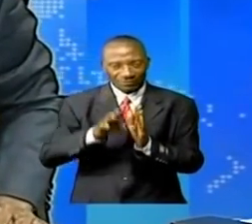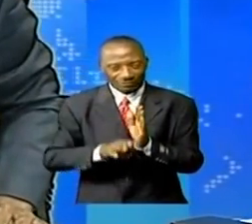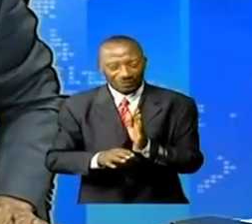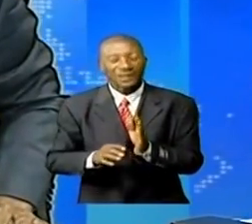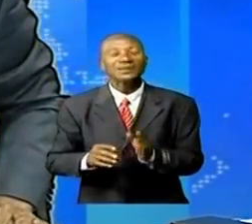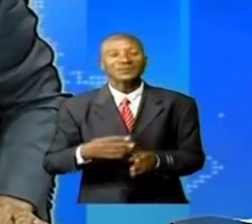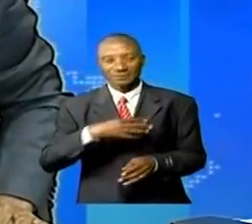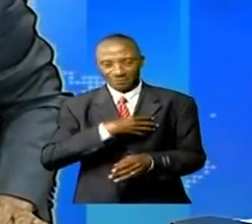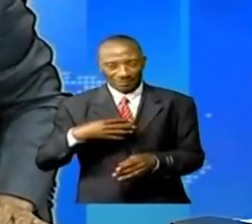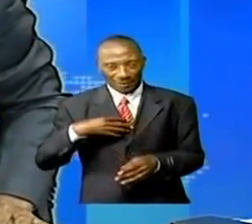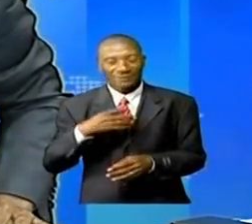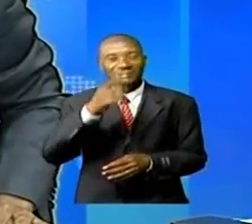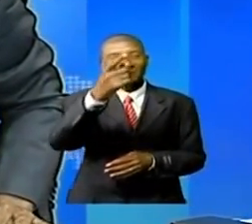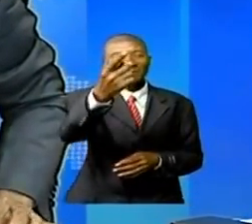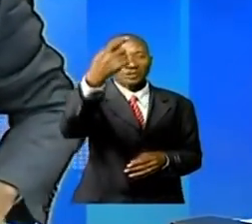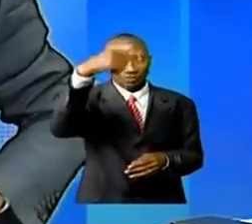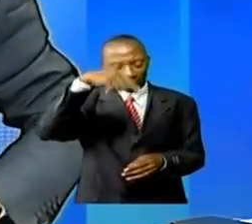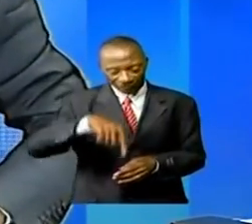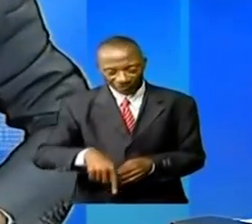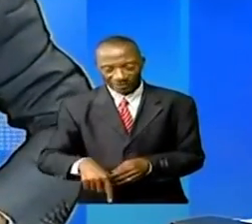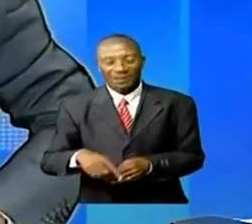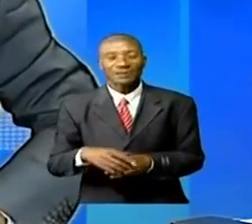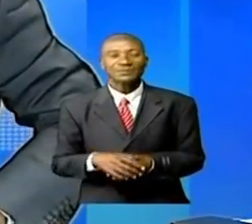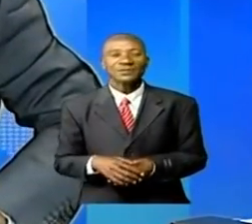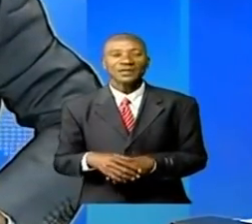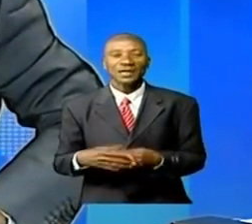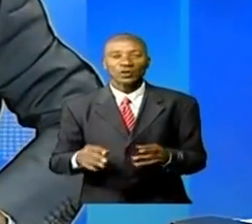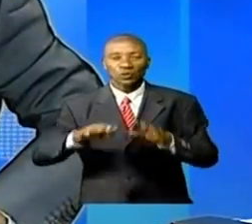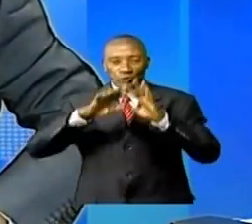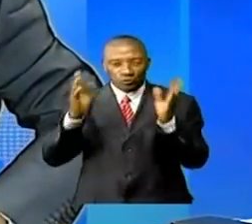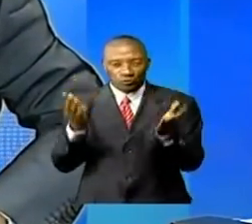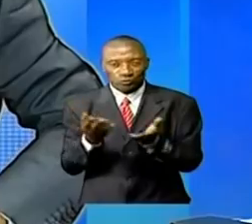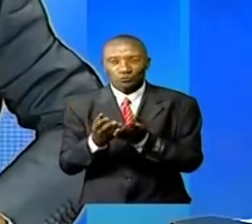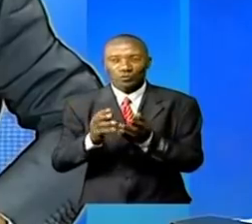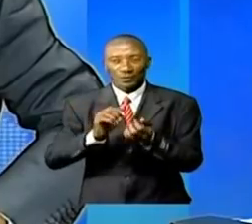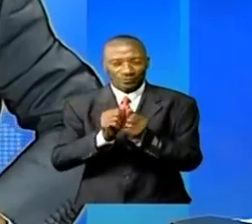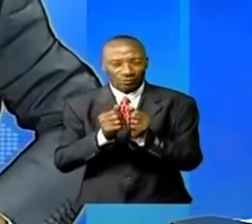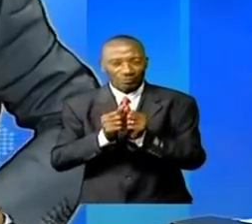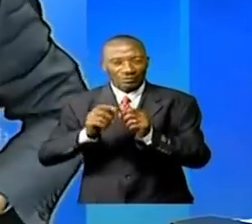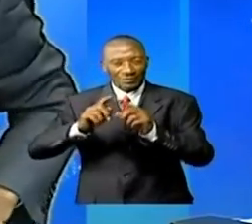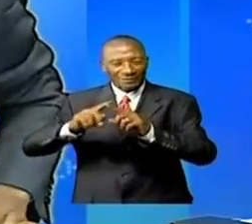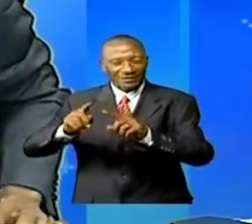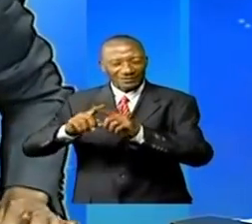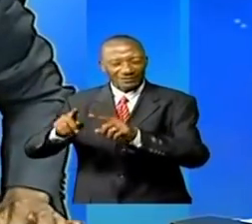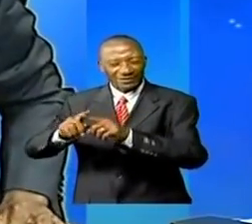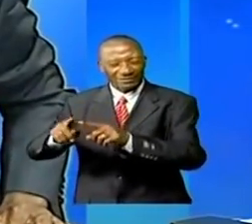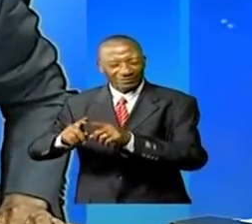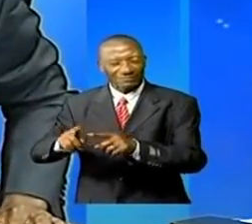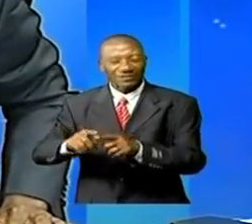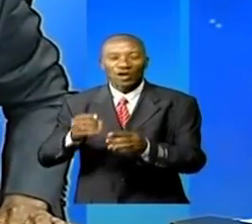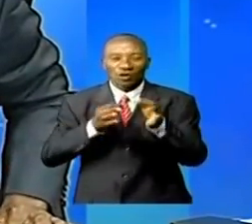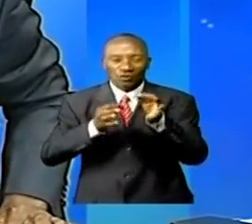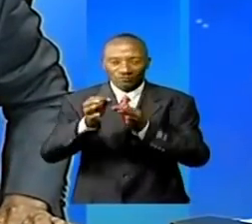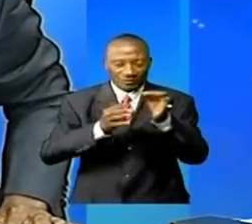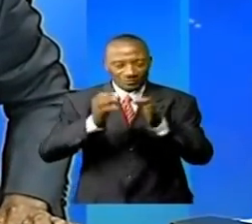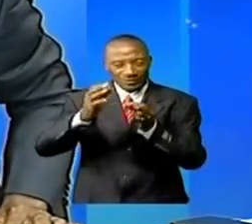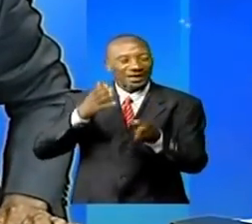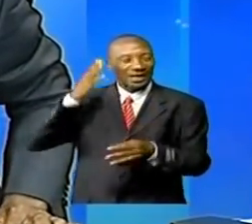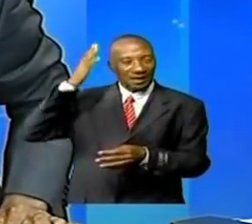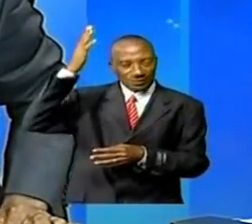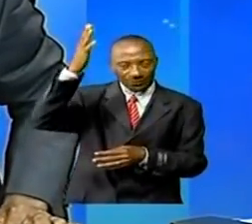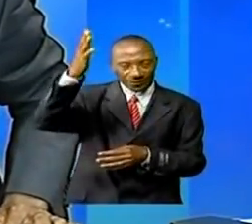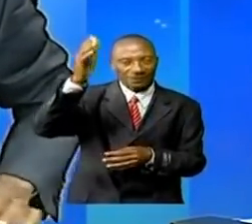Marianne Kittir. Les détails sur les étapes et le contenu de cette visite royale seront donnés dans les prochains jours.